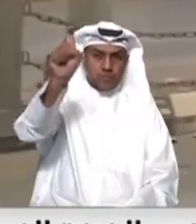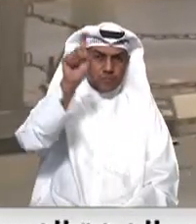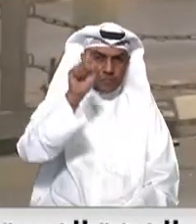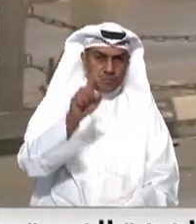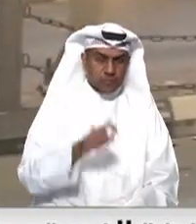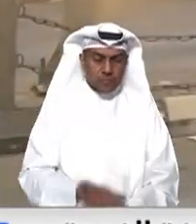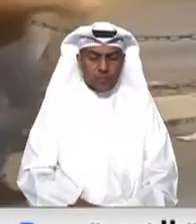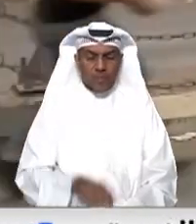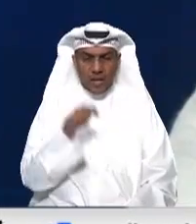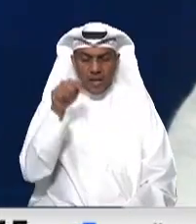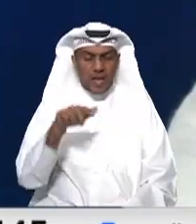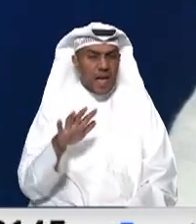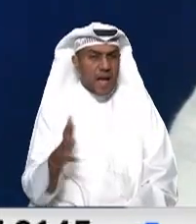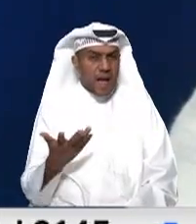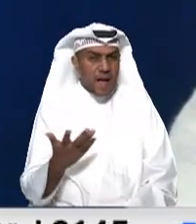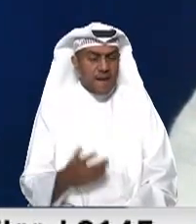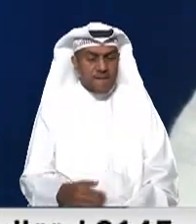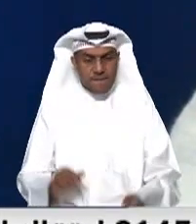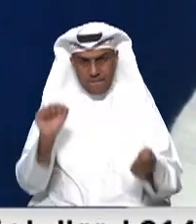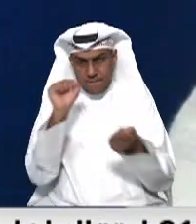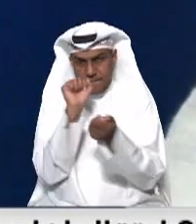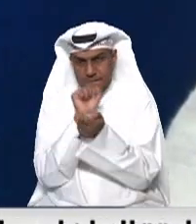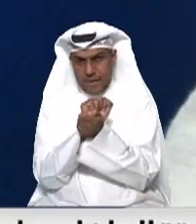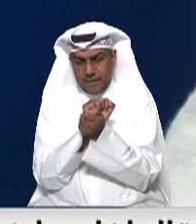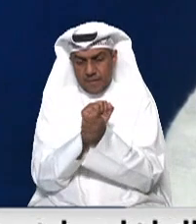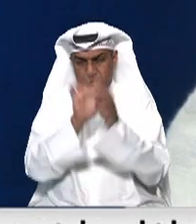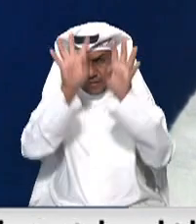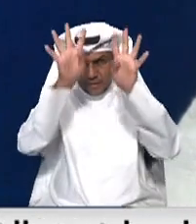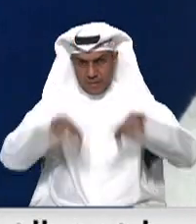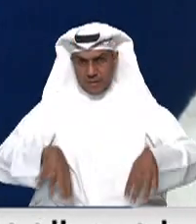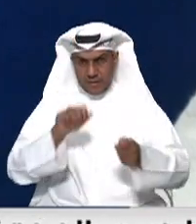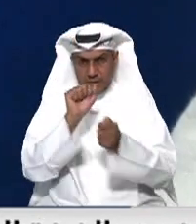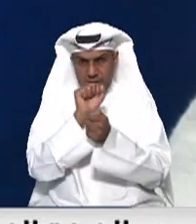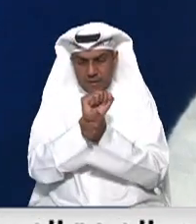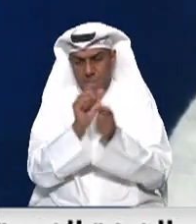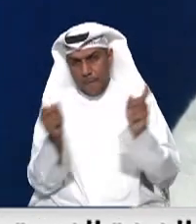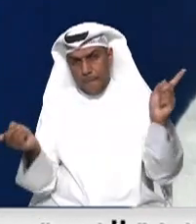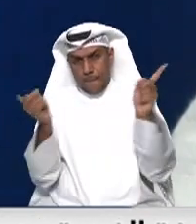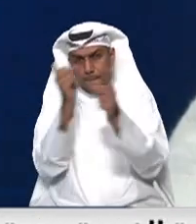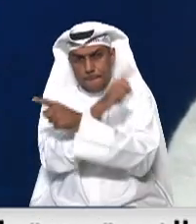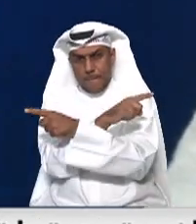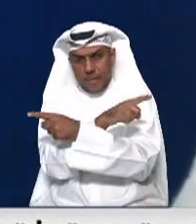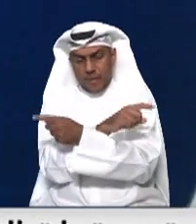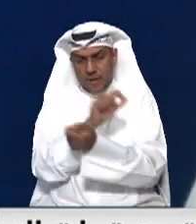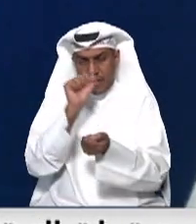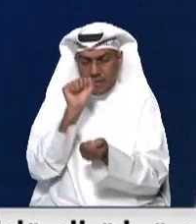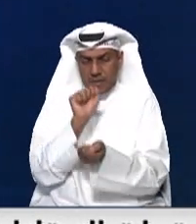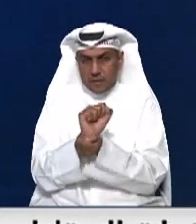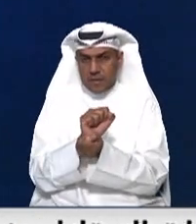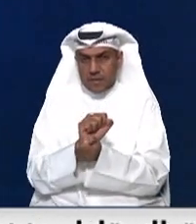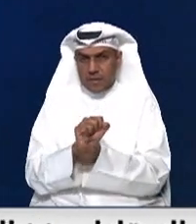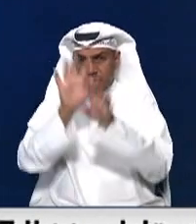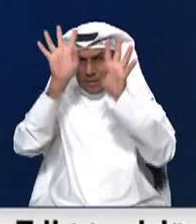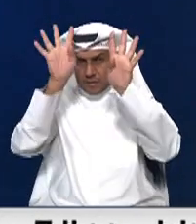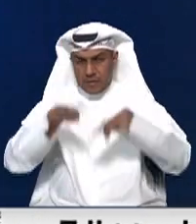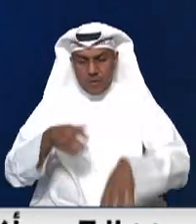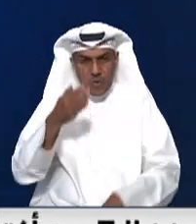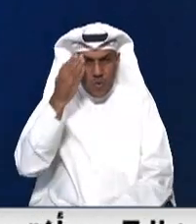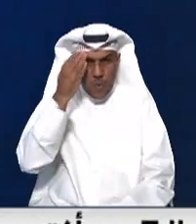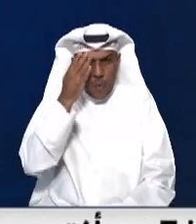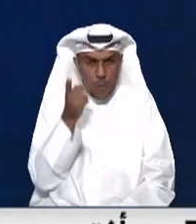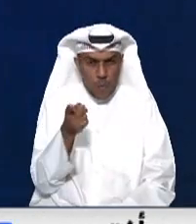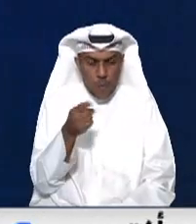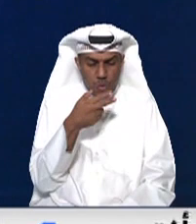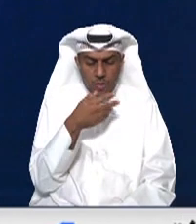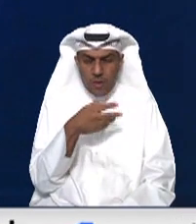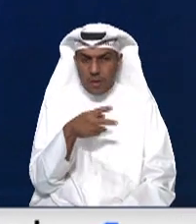كيف تسير صفقة تبادل الأسرى والرهائن، وأيضا إلى أي مدى يمكن أن تصمد هذه الهدنة المؤقتة وسط